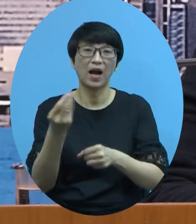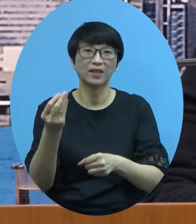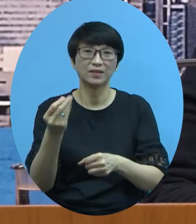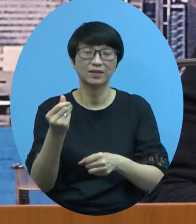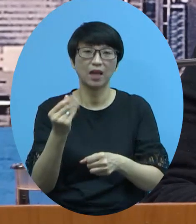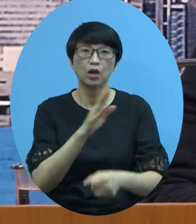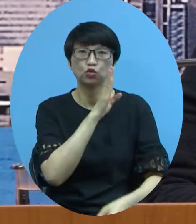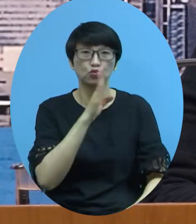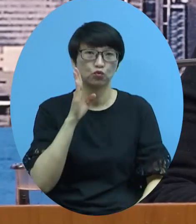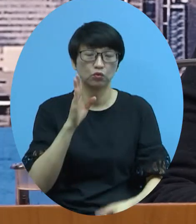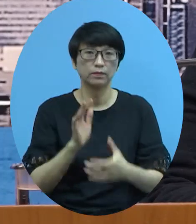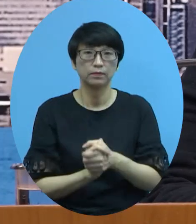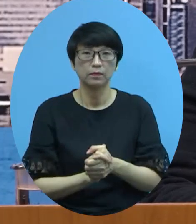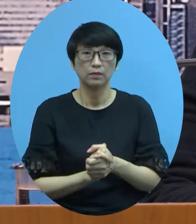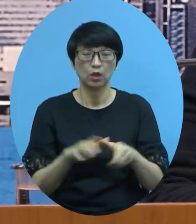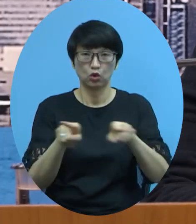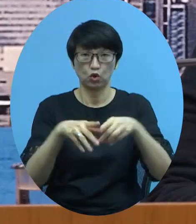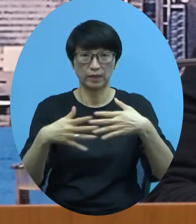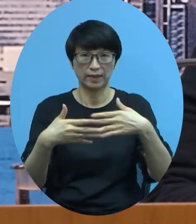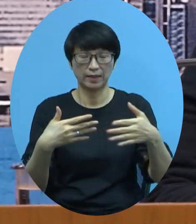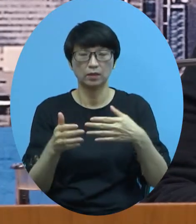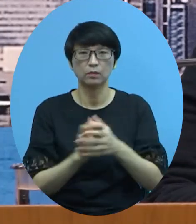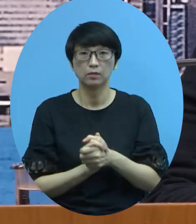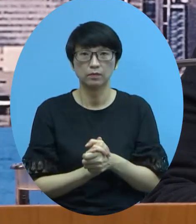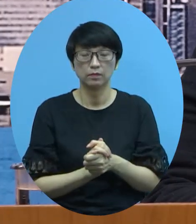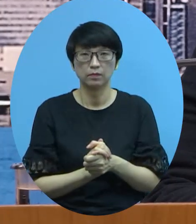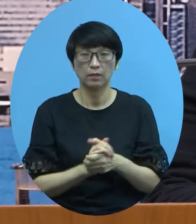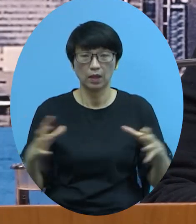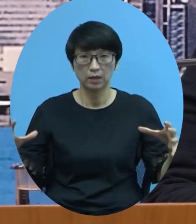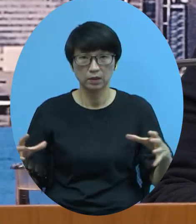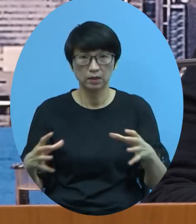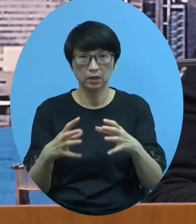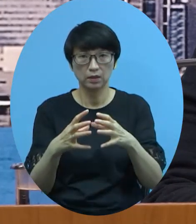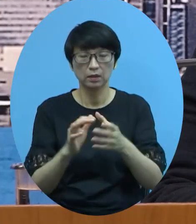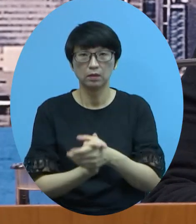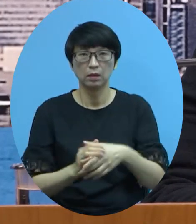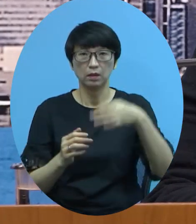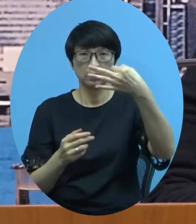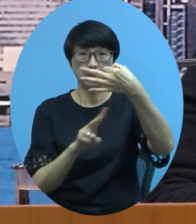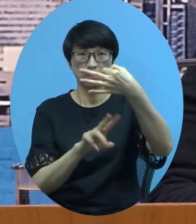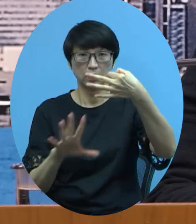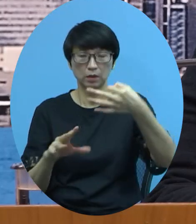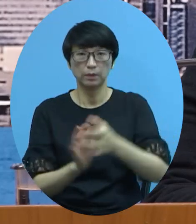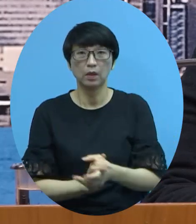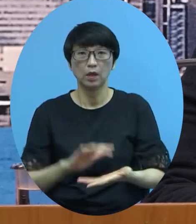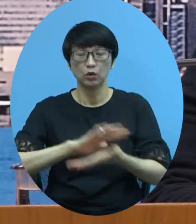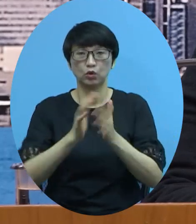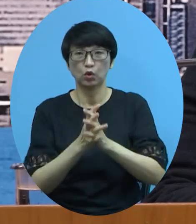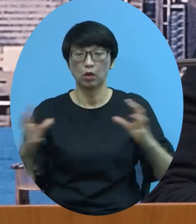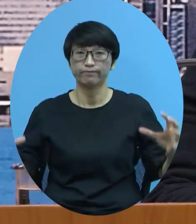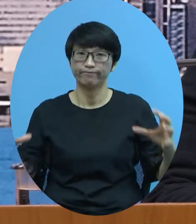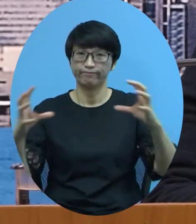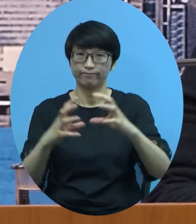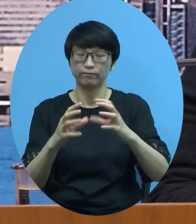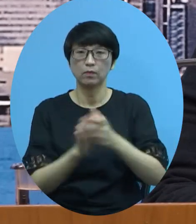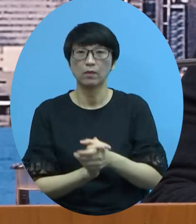嘅職員啦。咁佢哋就係一齊即係喺3月25號就有一個聚會咁樣。咁相信係